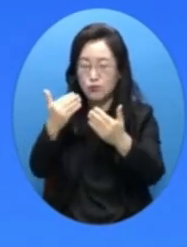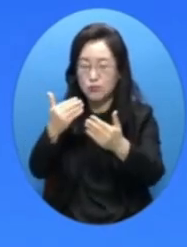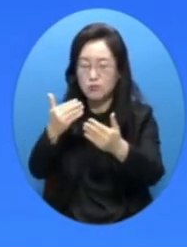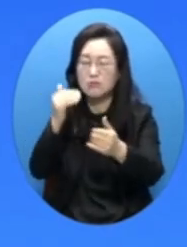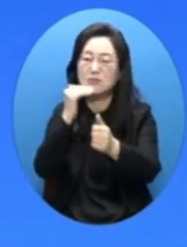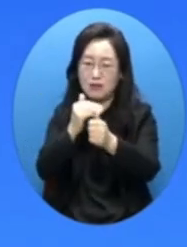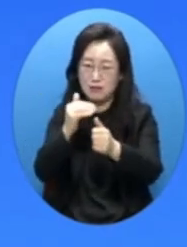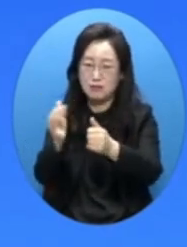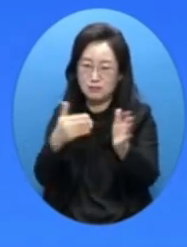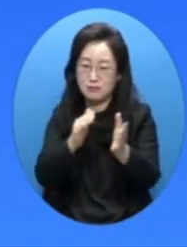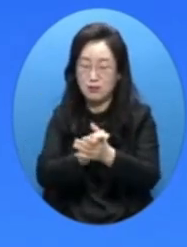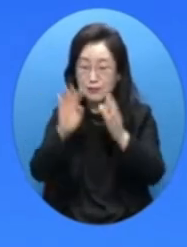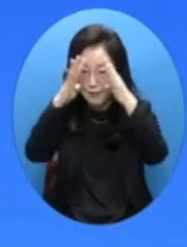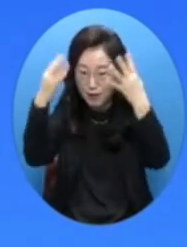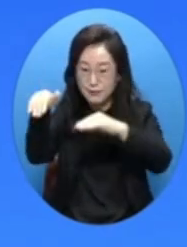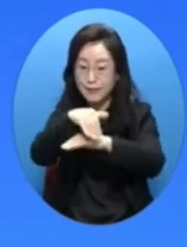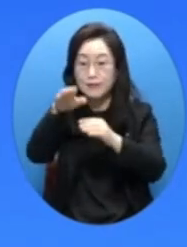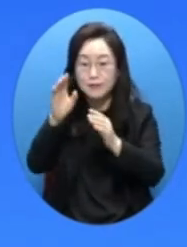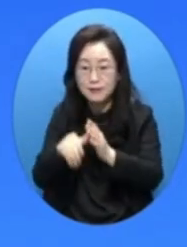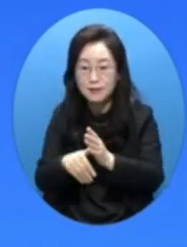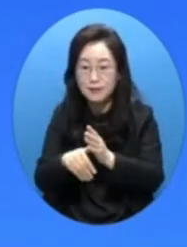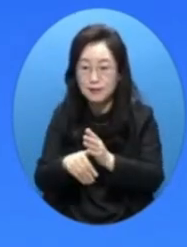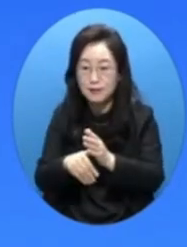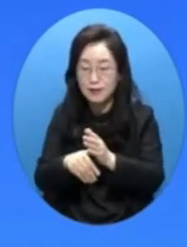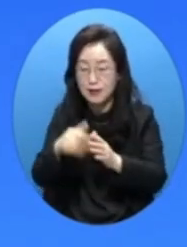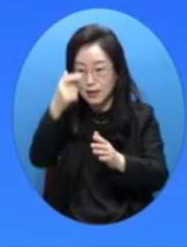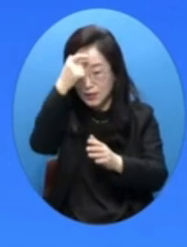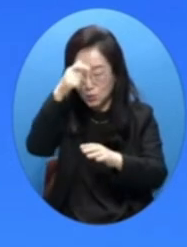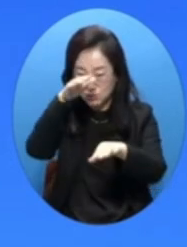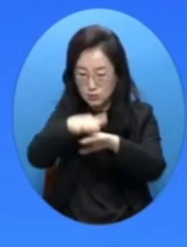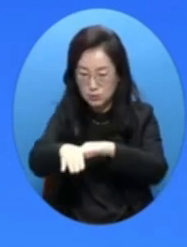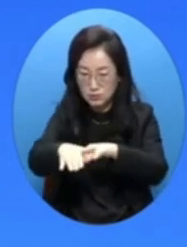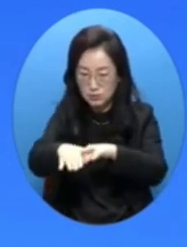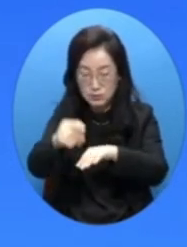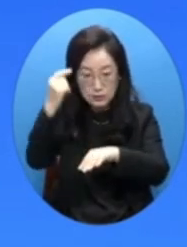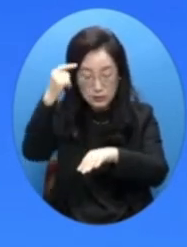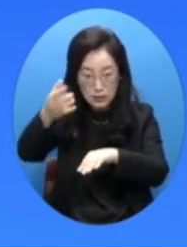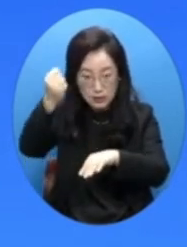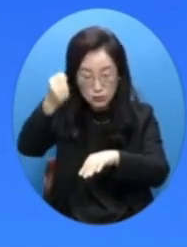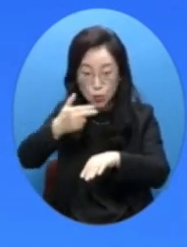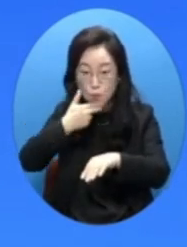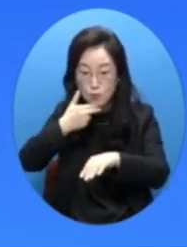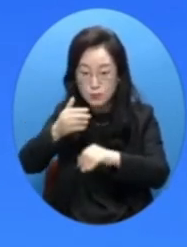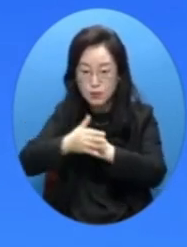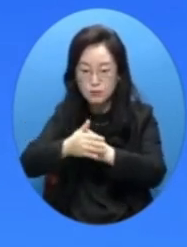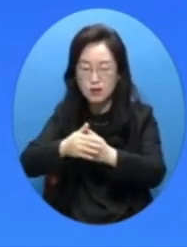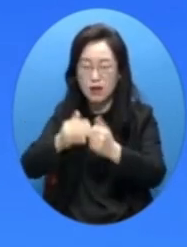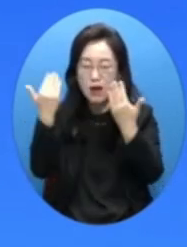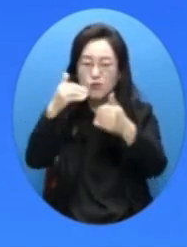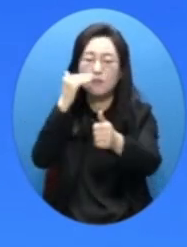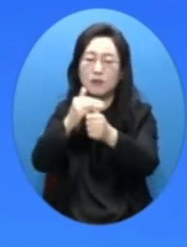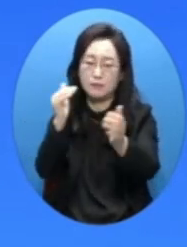다니다가 기독교적인 가치관대로 살지 않는다 그래서 퇴학을 당했습니다